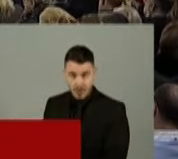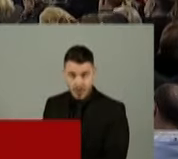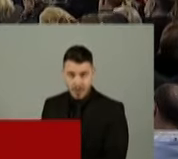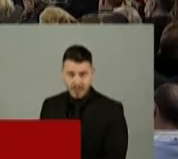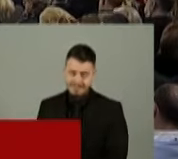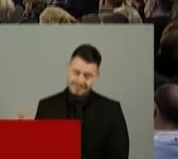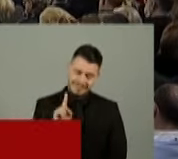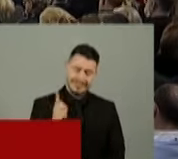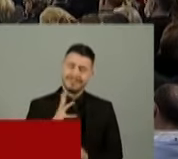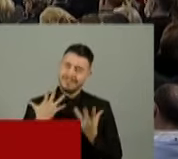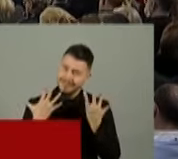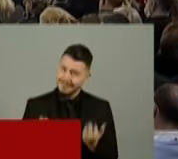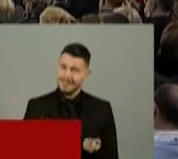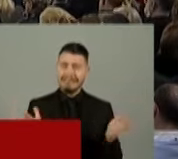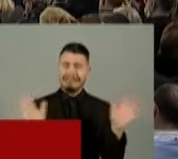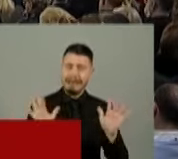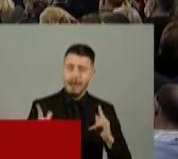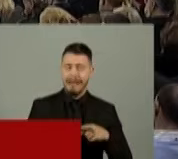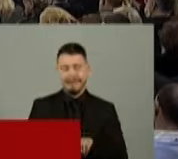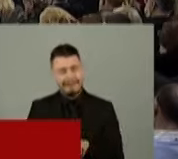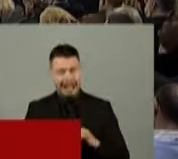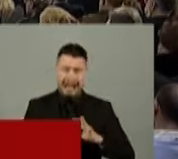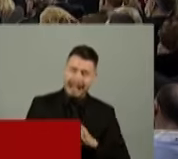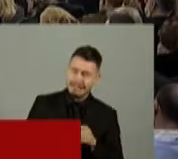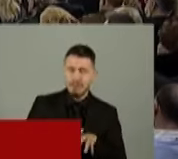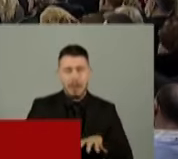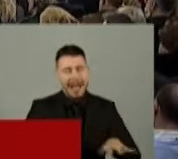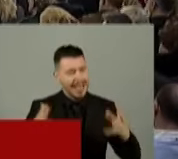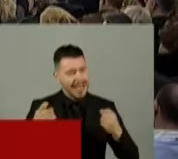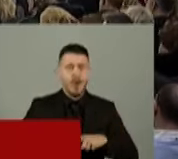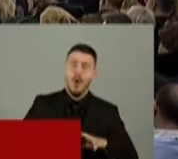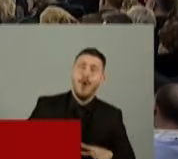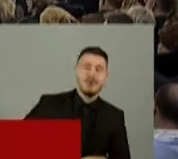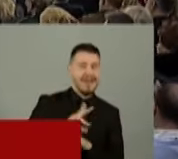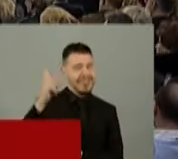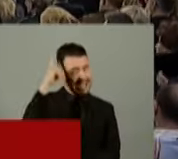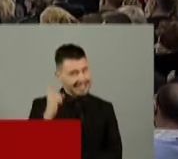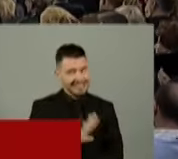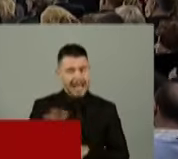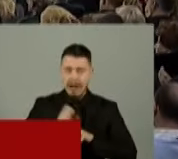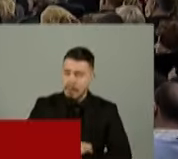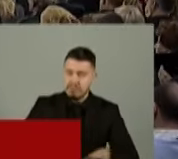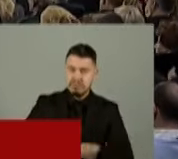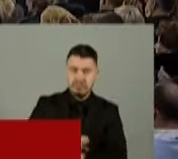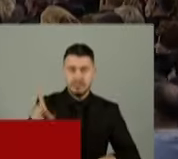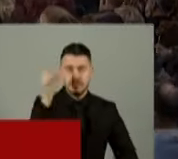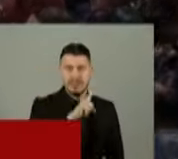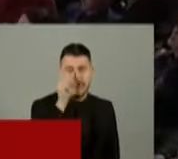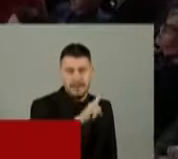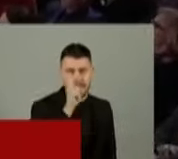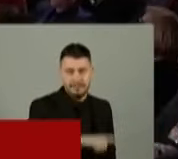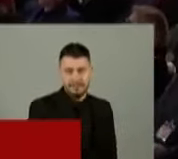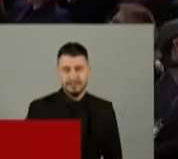Έχει ξανασυμβεί. Έχουν και τα δύο. Ναι. Και παιδοκτονία και πατροκτονία. Και τα δύο. Ο κύριος, Τσίπρας όμως που εν πάση